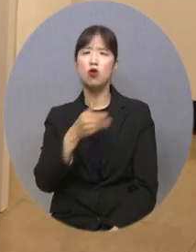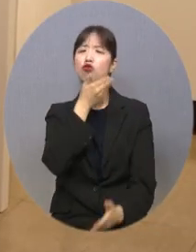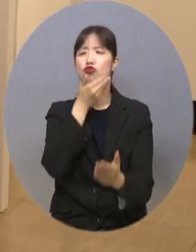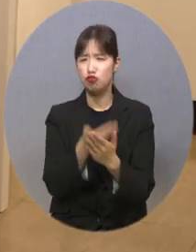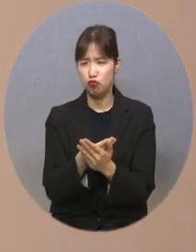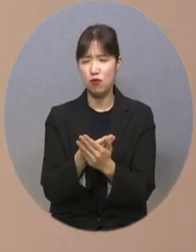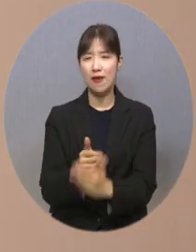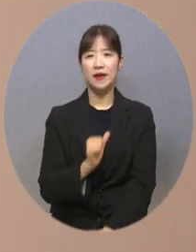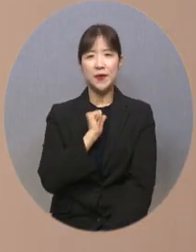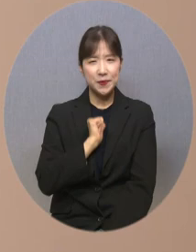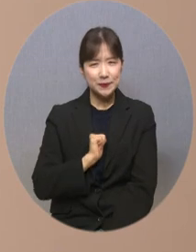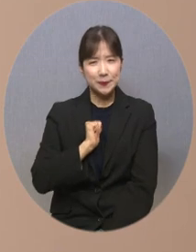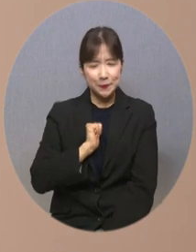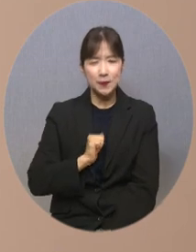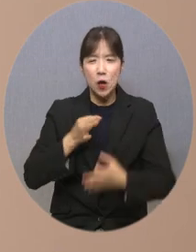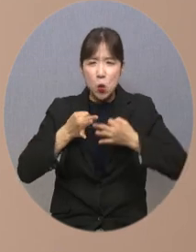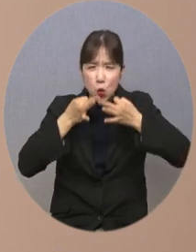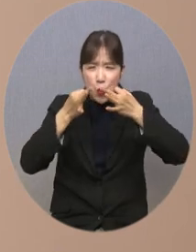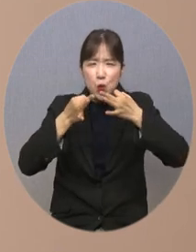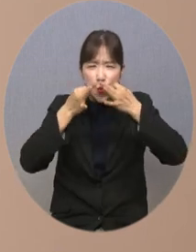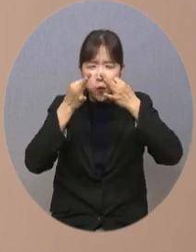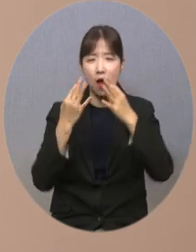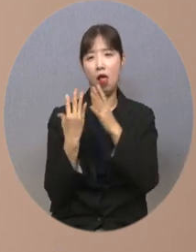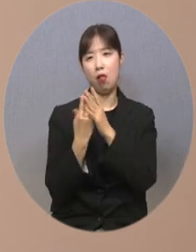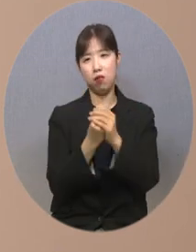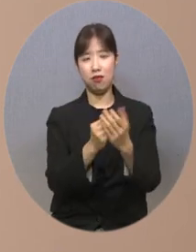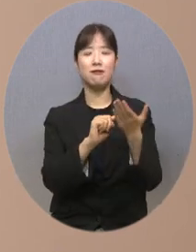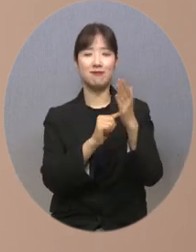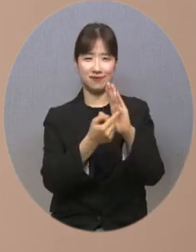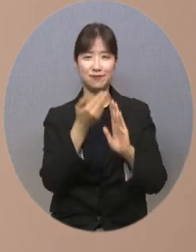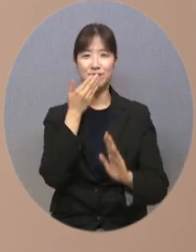가져야만 비로소 완성된 작품을 만날 수 있습니다.